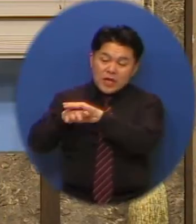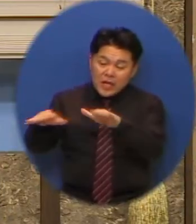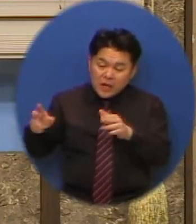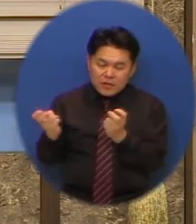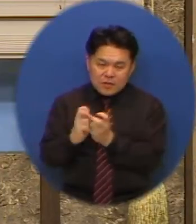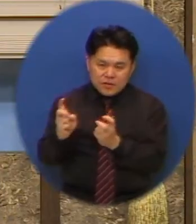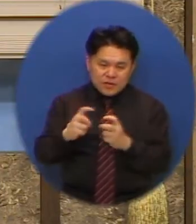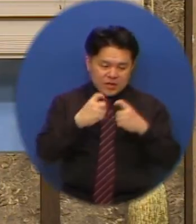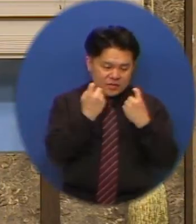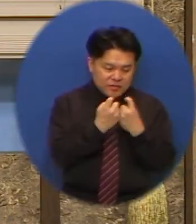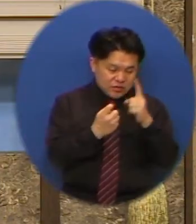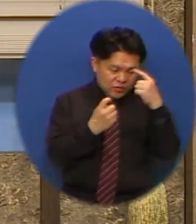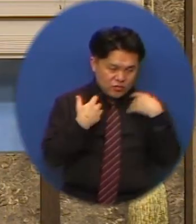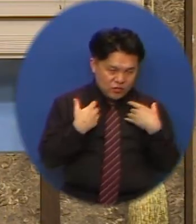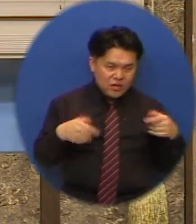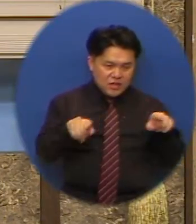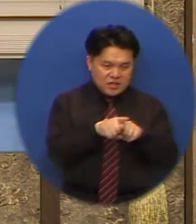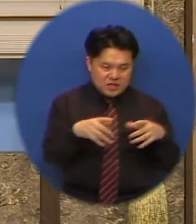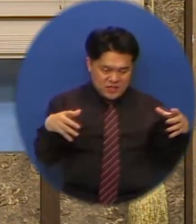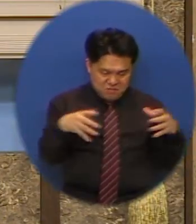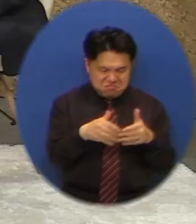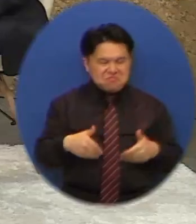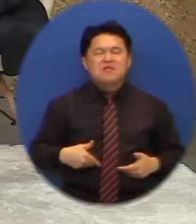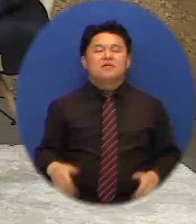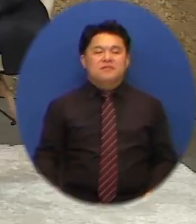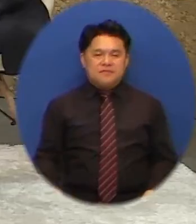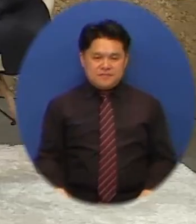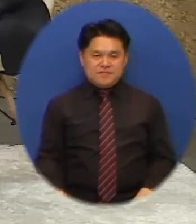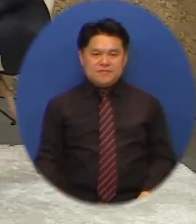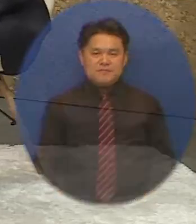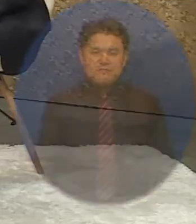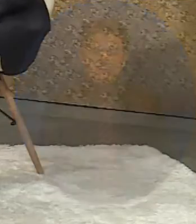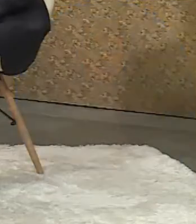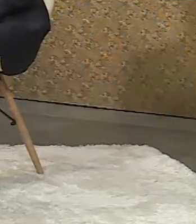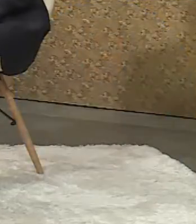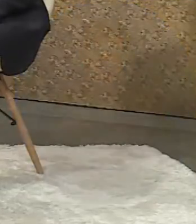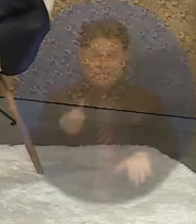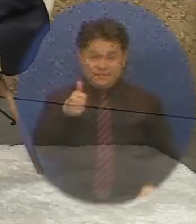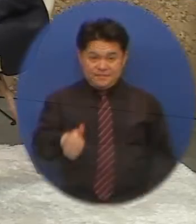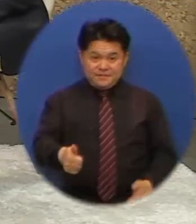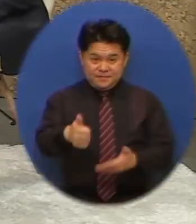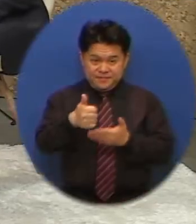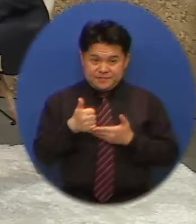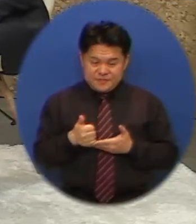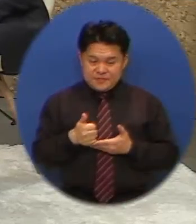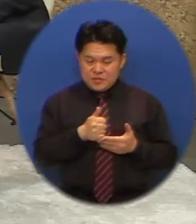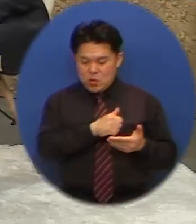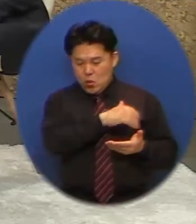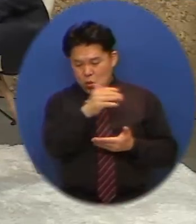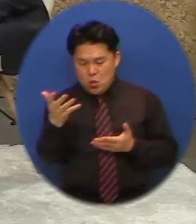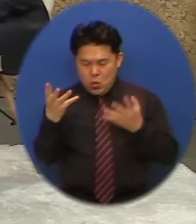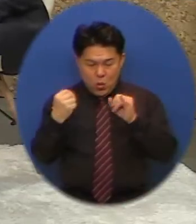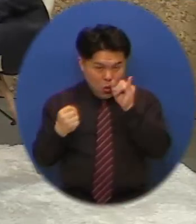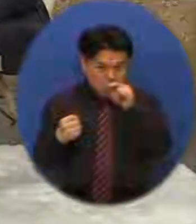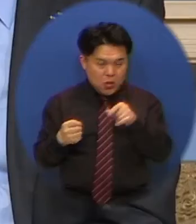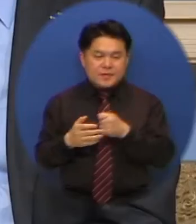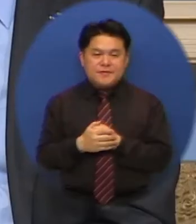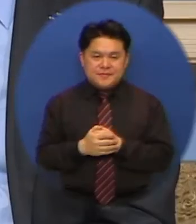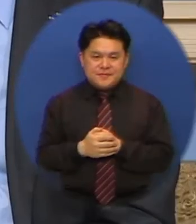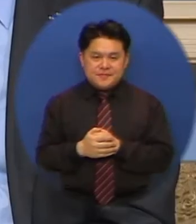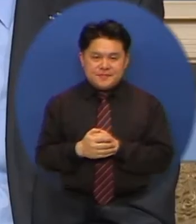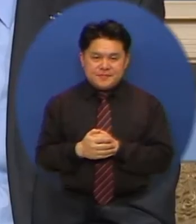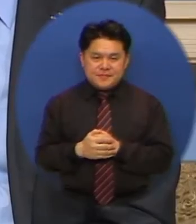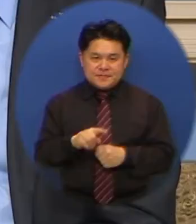간의 협치다 이렇게 생각합니다. 네. 오늘 뭐 회장님 모시고 많은 이야기를 나눠봤습니다.